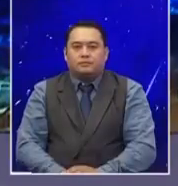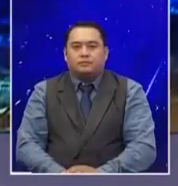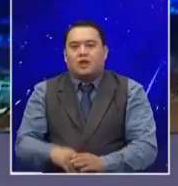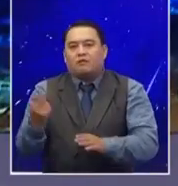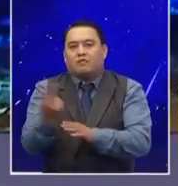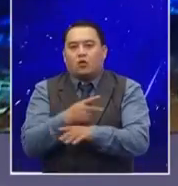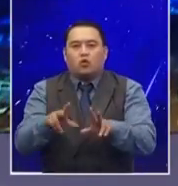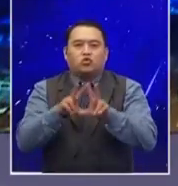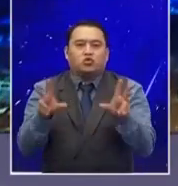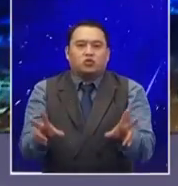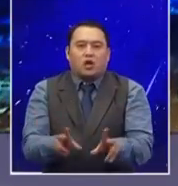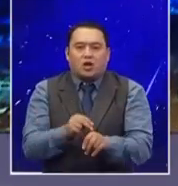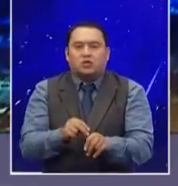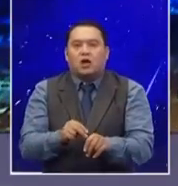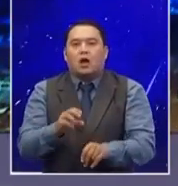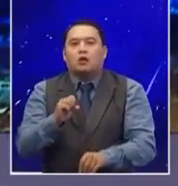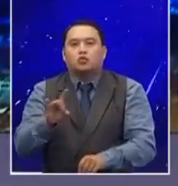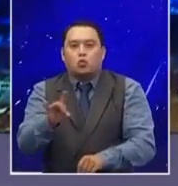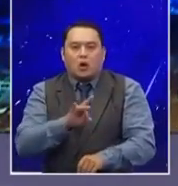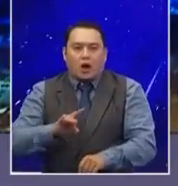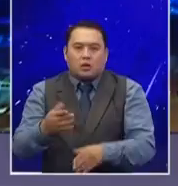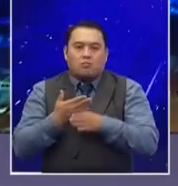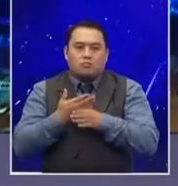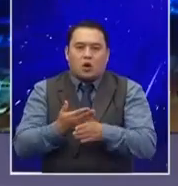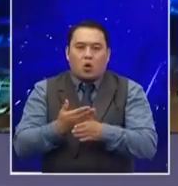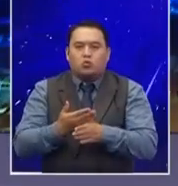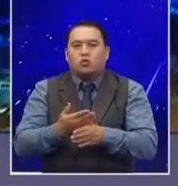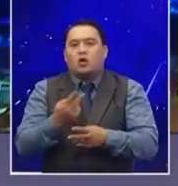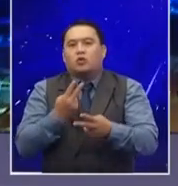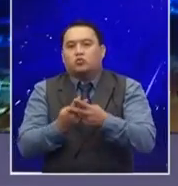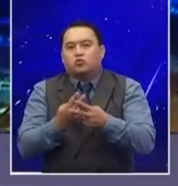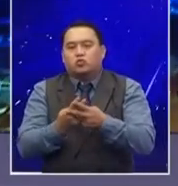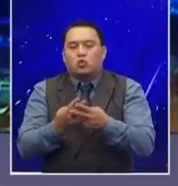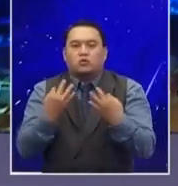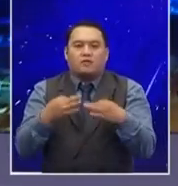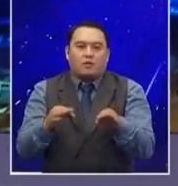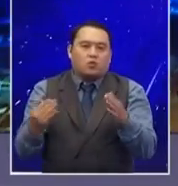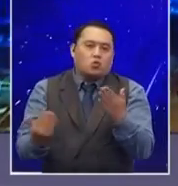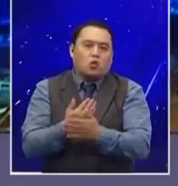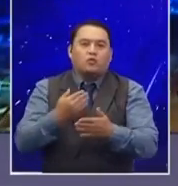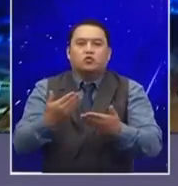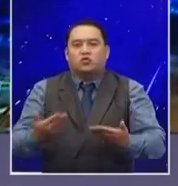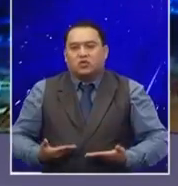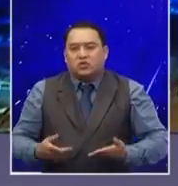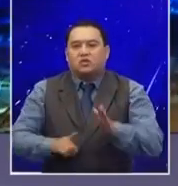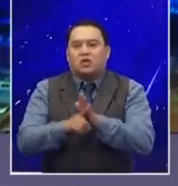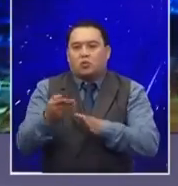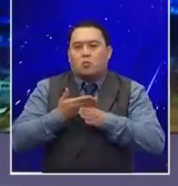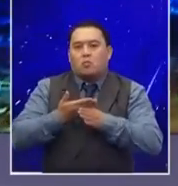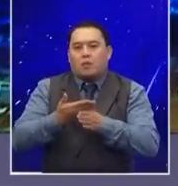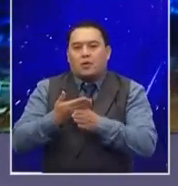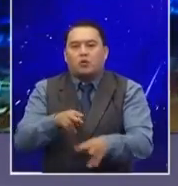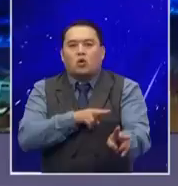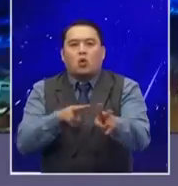Второй шанс. Служба пробации в Аксузском районе помогает условно осужденным начать новую жизнь. Сегодня на его контроле